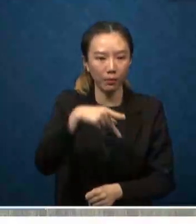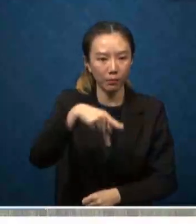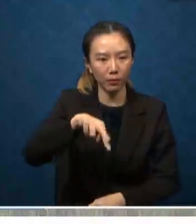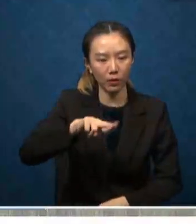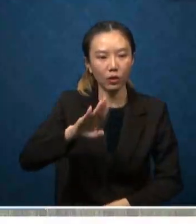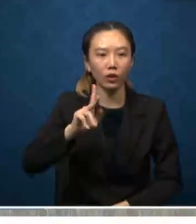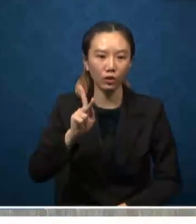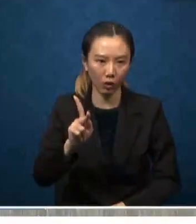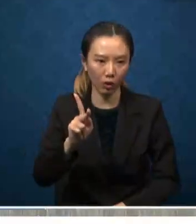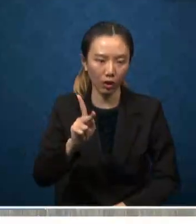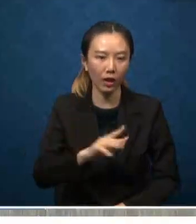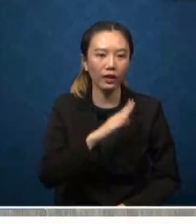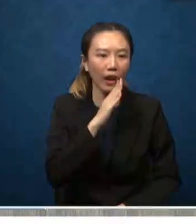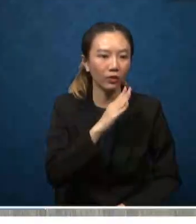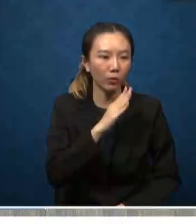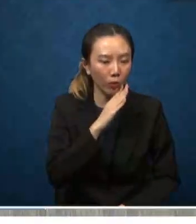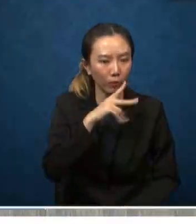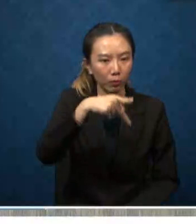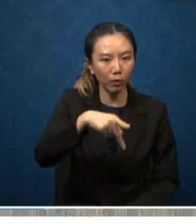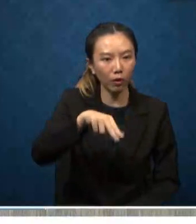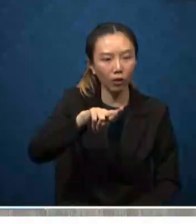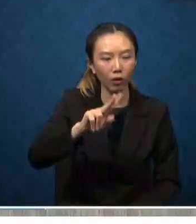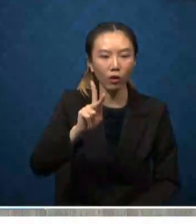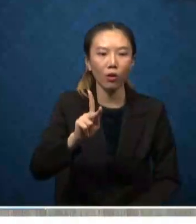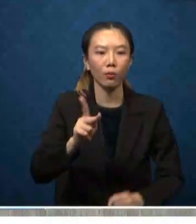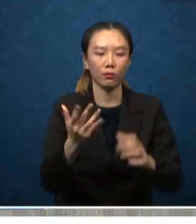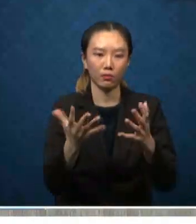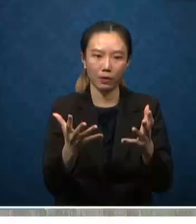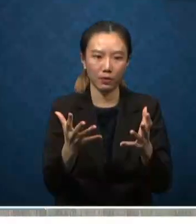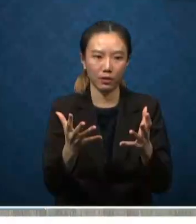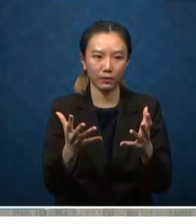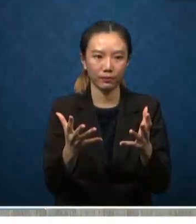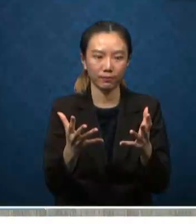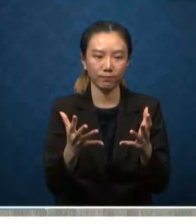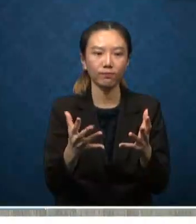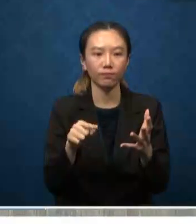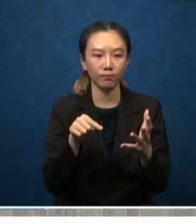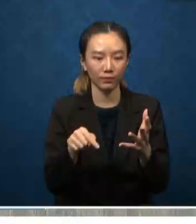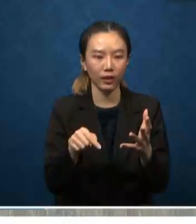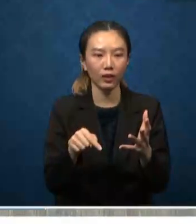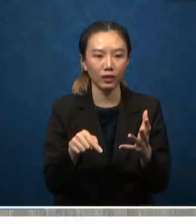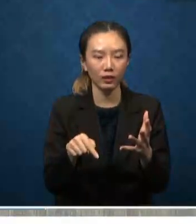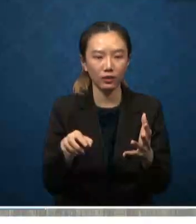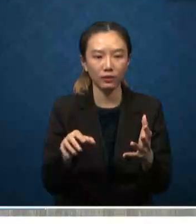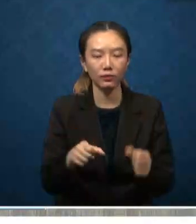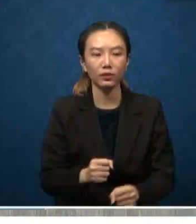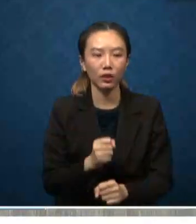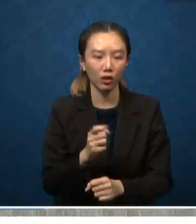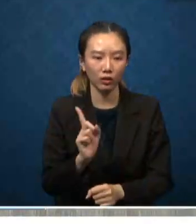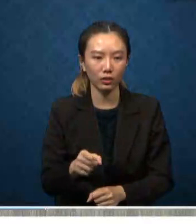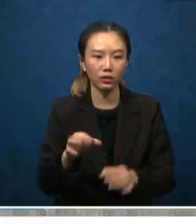ก็จะไม่มีกฎหมายที่กำหนดให้ต้องมีการปฏิบัติตามพันธกรณีดังกล่